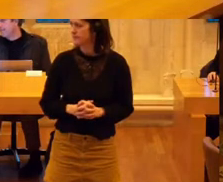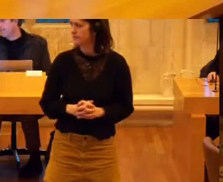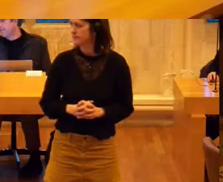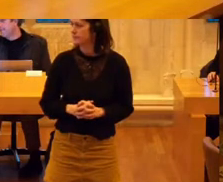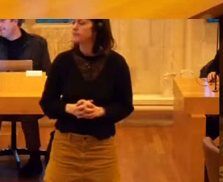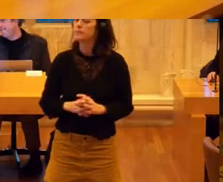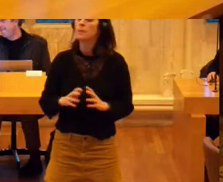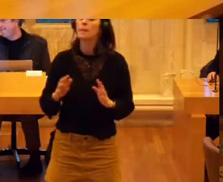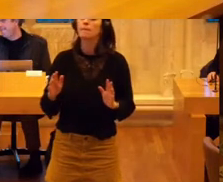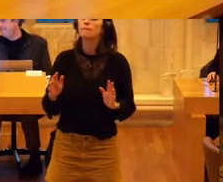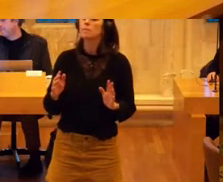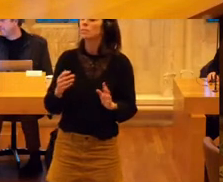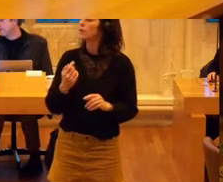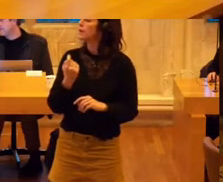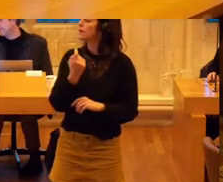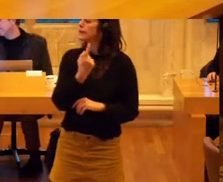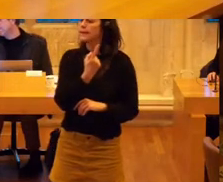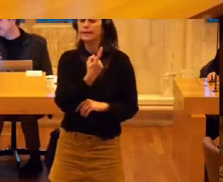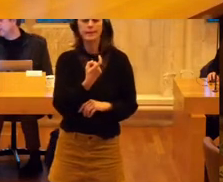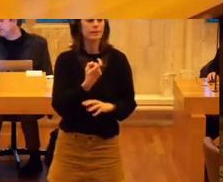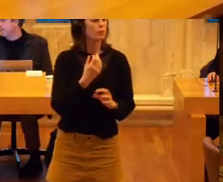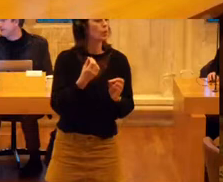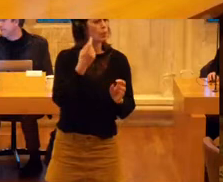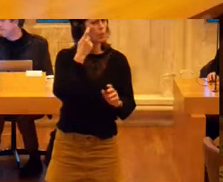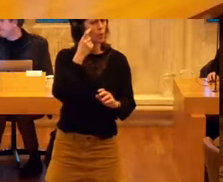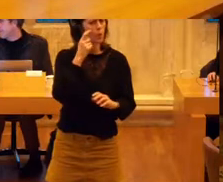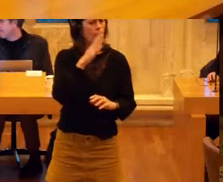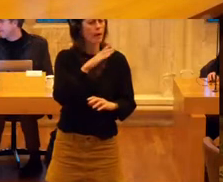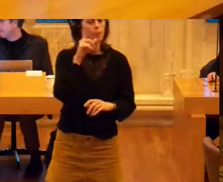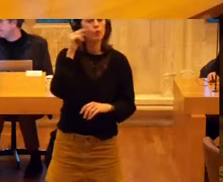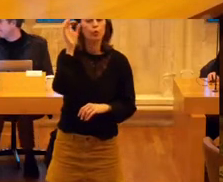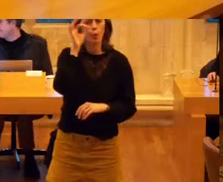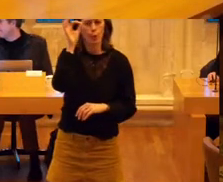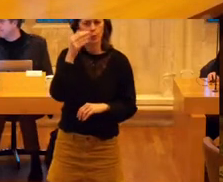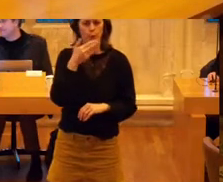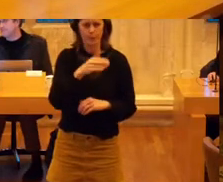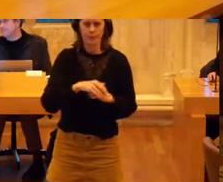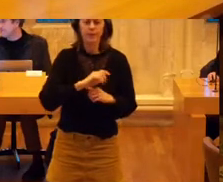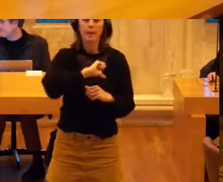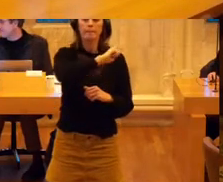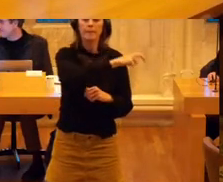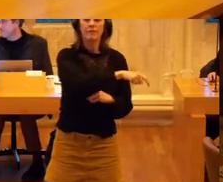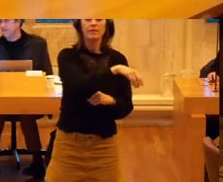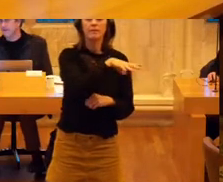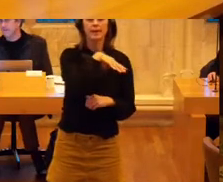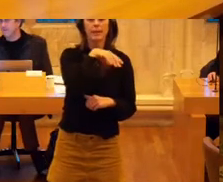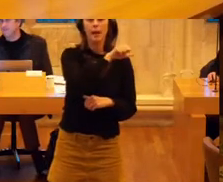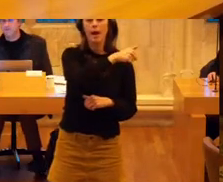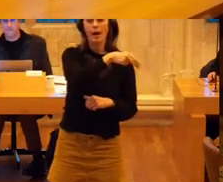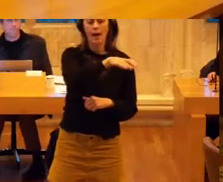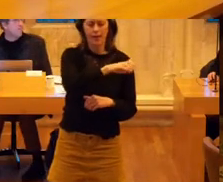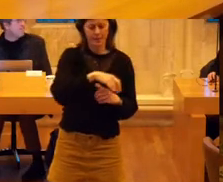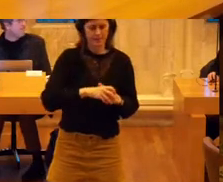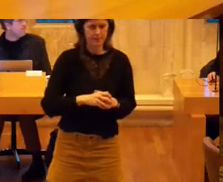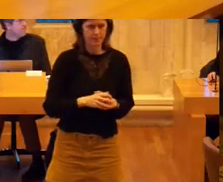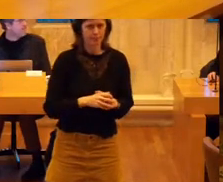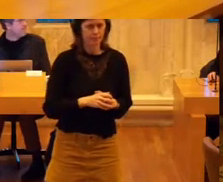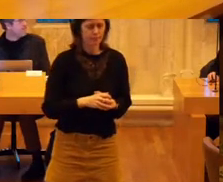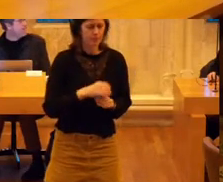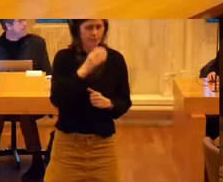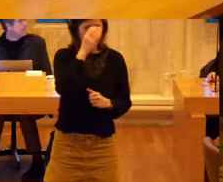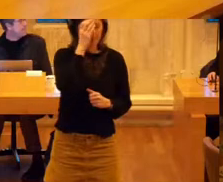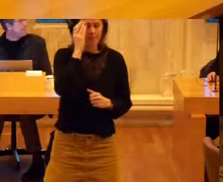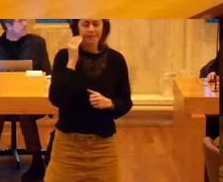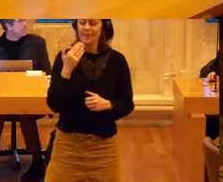Alors, je crois qu'il y avait une question ou une réflexion. Alors, monsieur Lecoutour, et puis Anne-Yann ensuite. Je vous donne la parole à tous les deux. Hein.